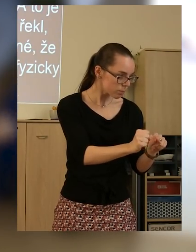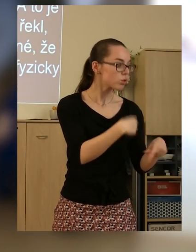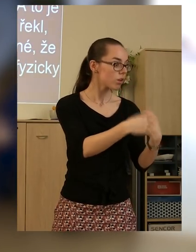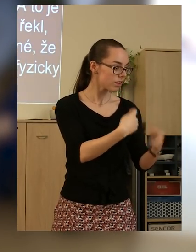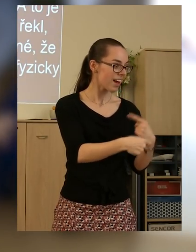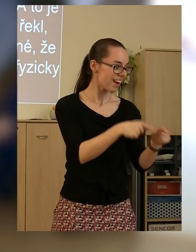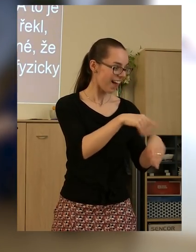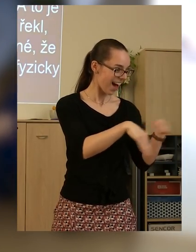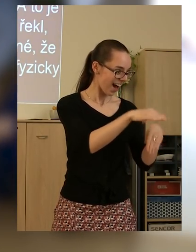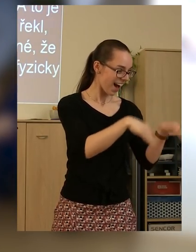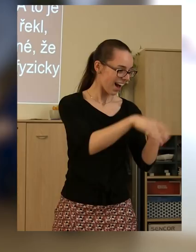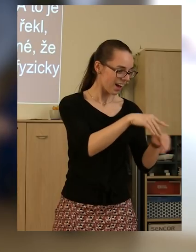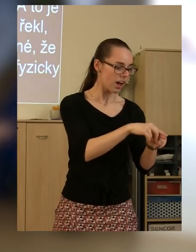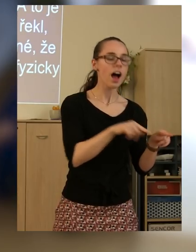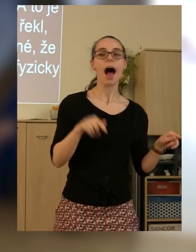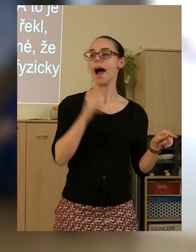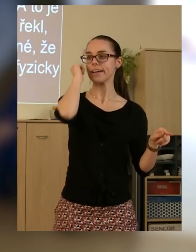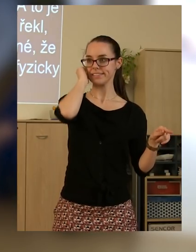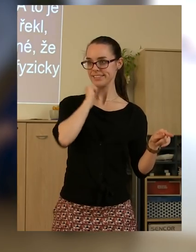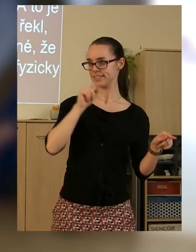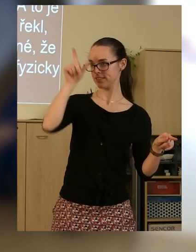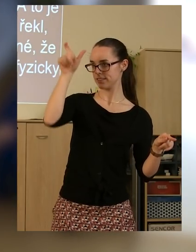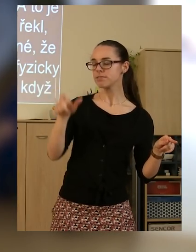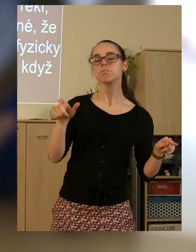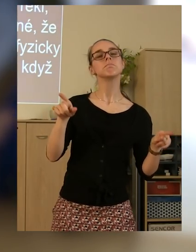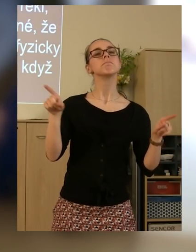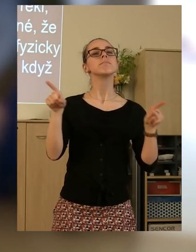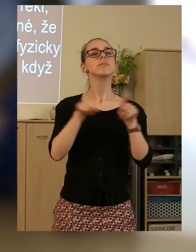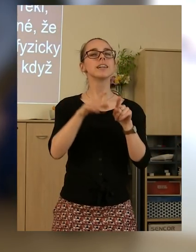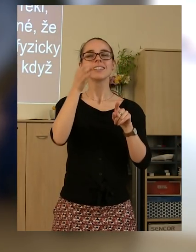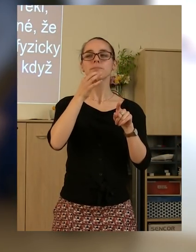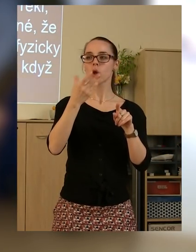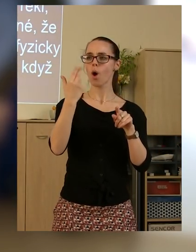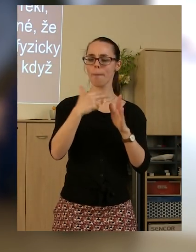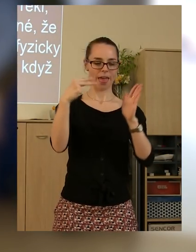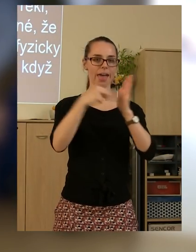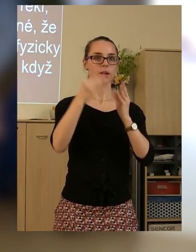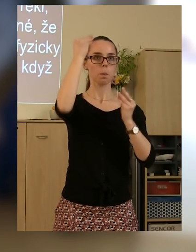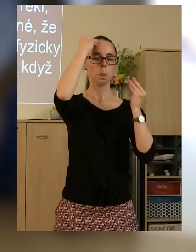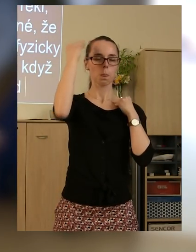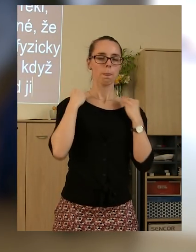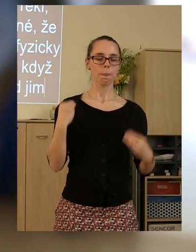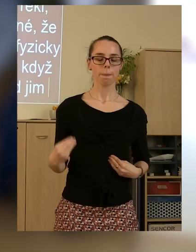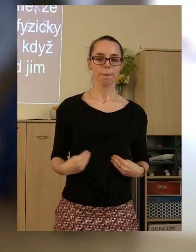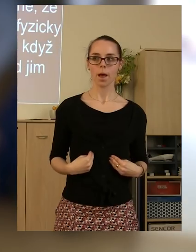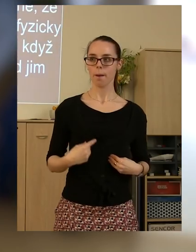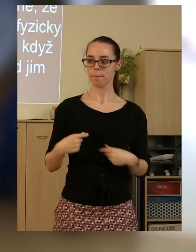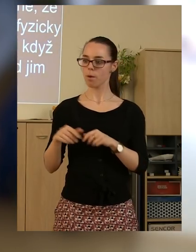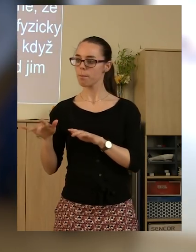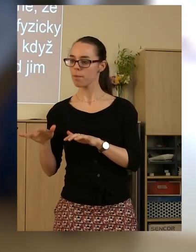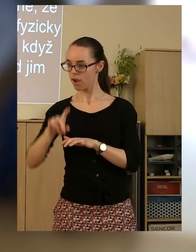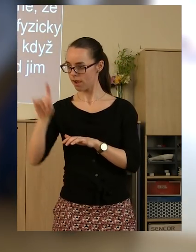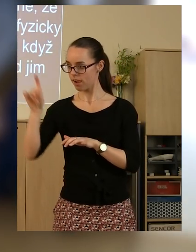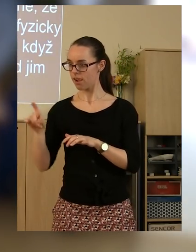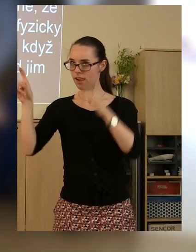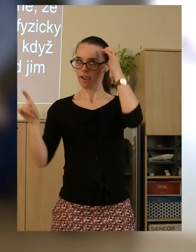u lidí, i když nejsou náměsíční, tak pokud jim budete elektrodama snímat aktivitu jejich těla, tak zjistíte, že právě koresponduje